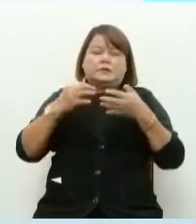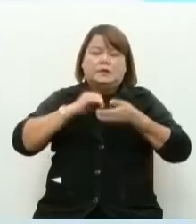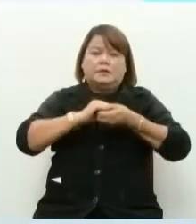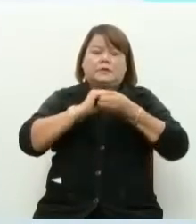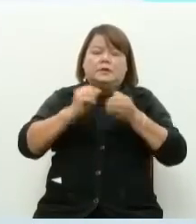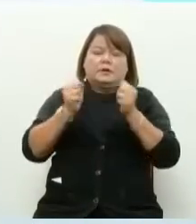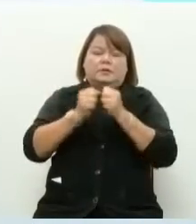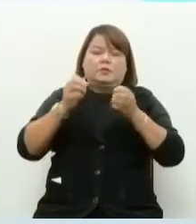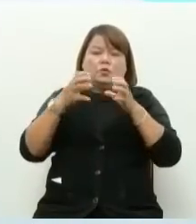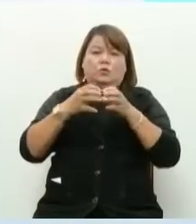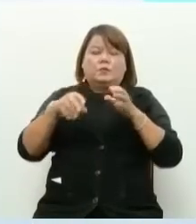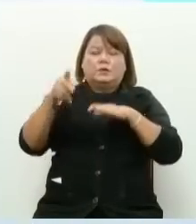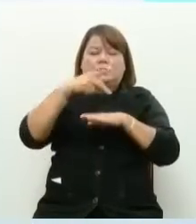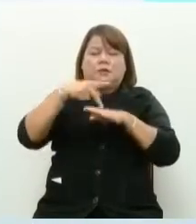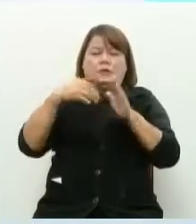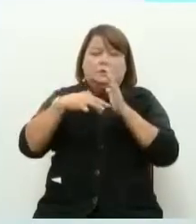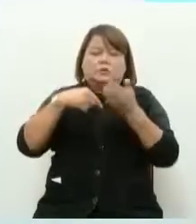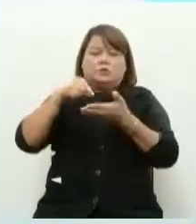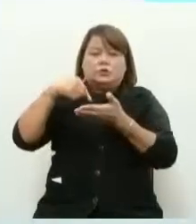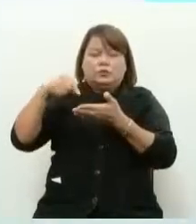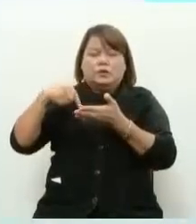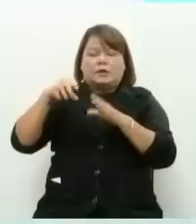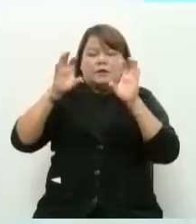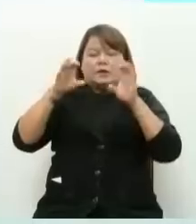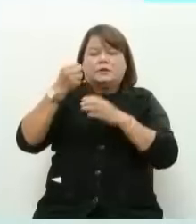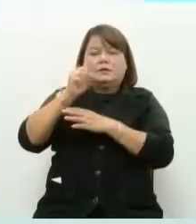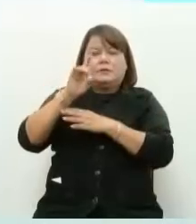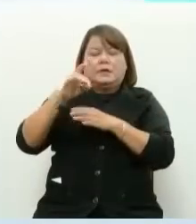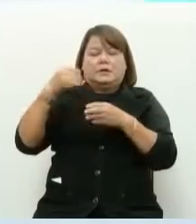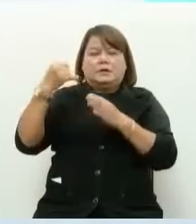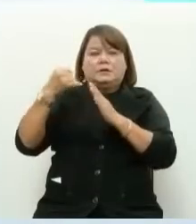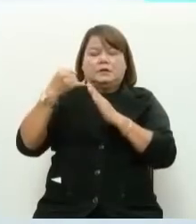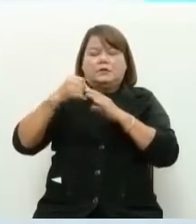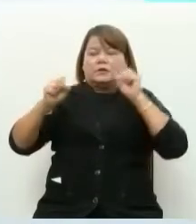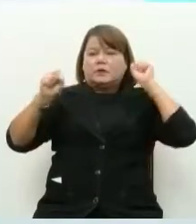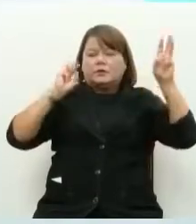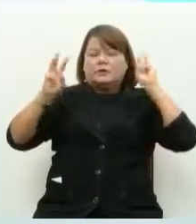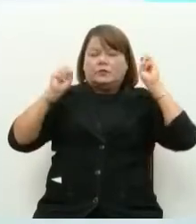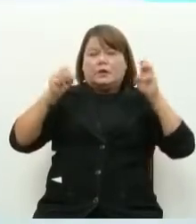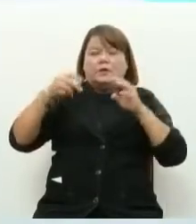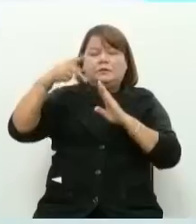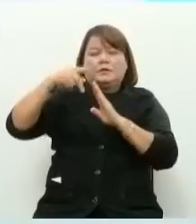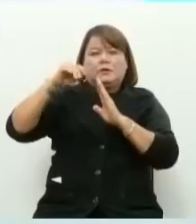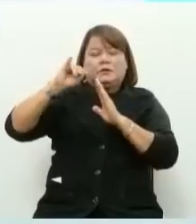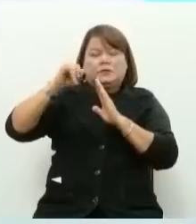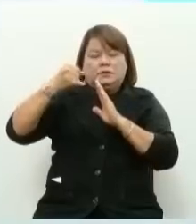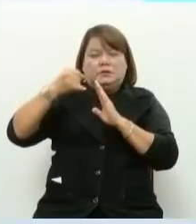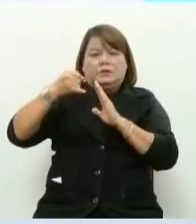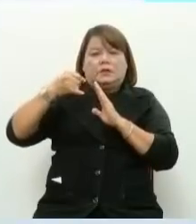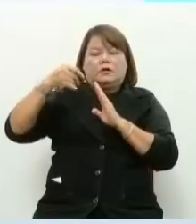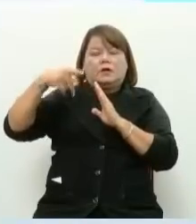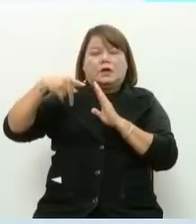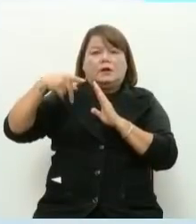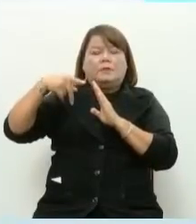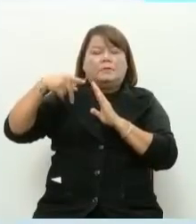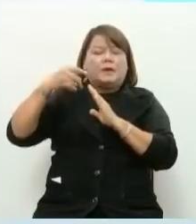มพื้นที่การศึกษาประจำเขตตรวจราชการที่18จังหวัดนครสวรรค์พิจิตรและกำแพงเพชรนะคะคุณภาพคนคุณภาพการศึกษา